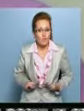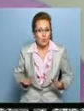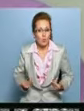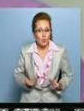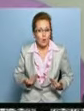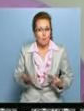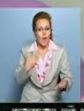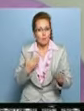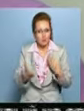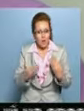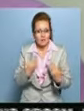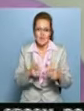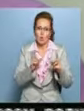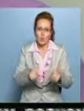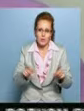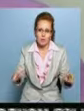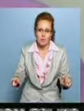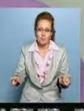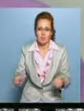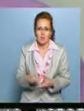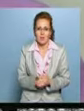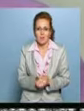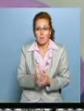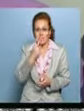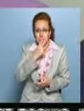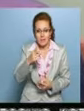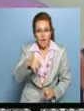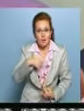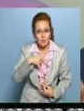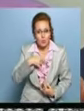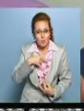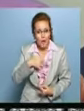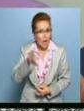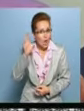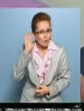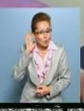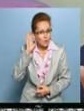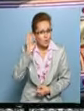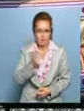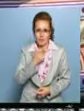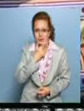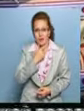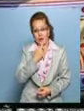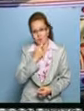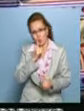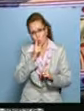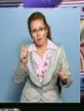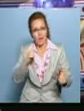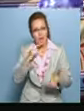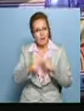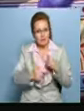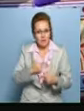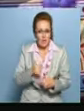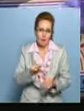пообщаться и с людьми посмотреть на костюмы ощутить красоту языка планируется